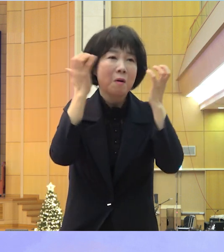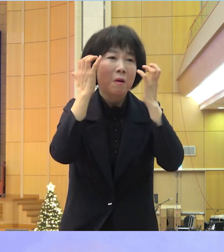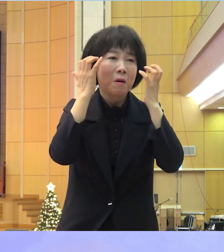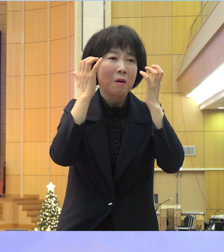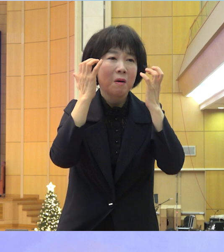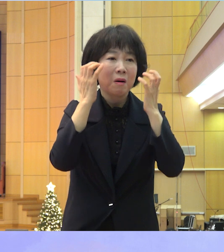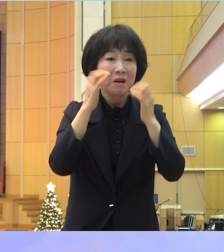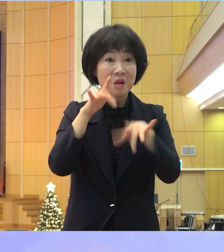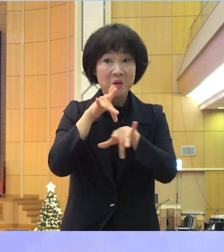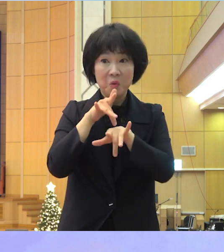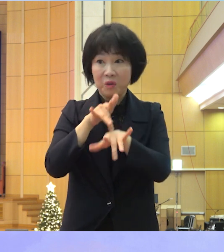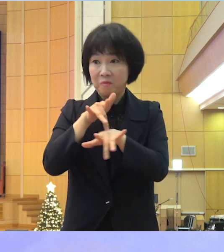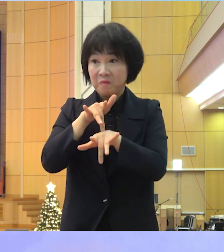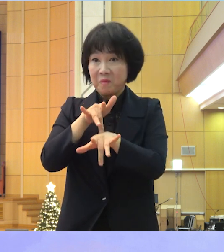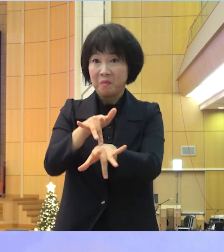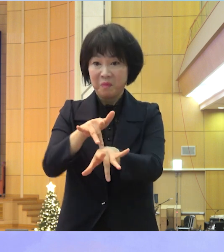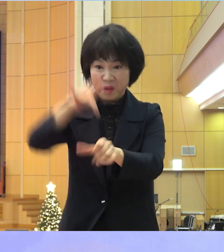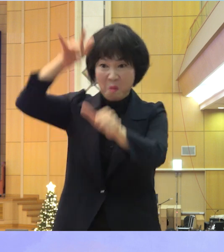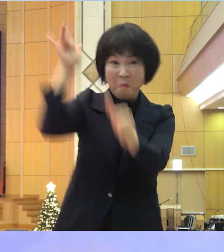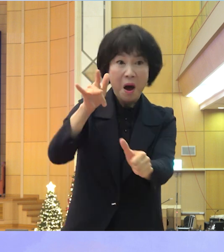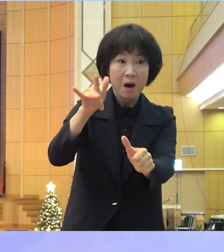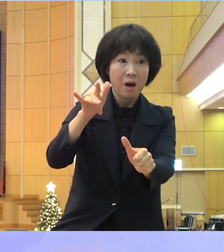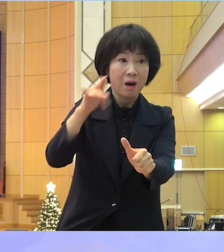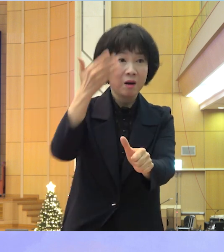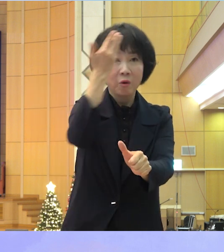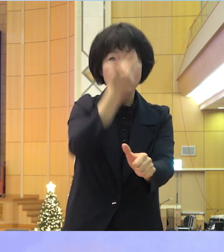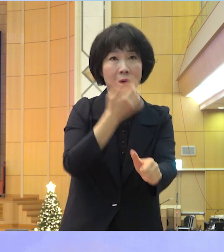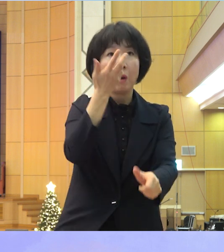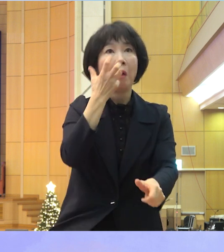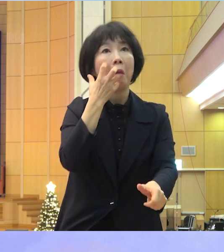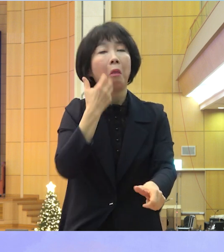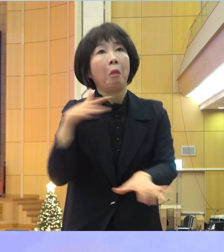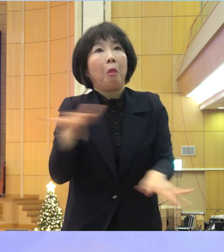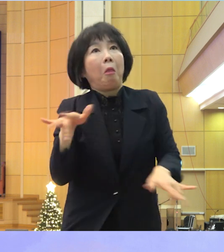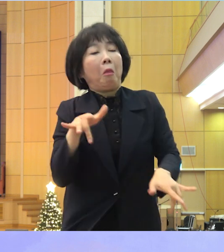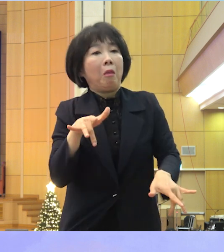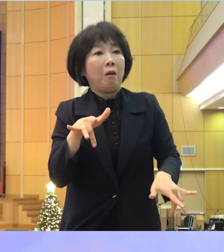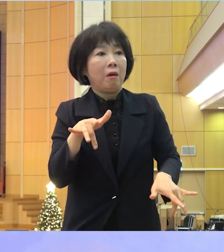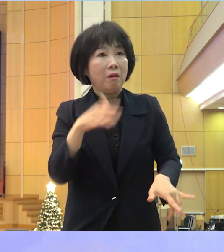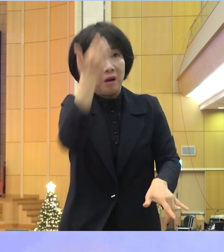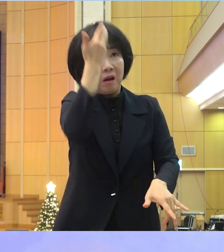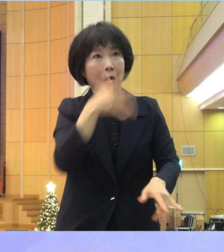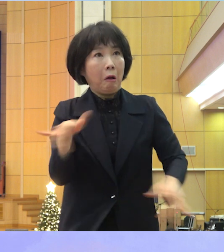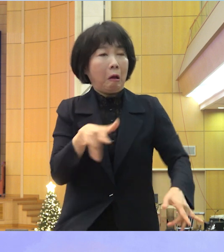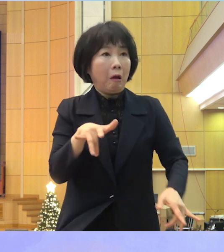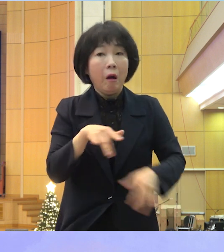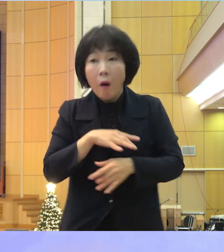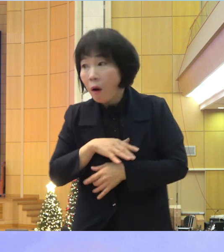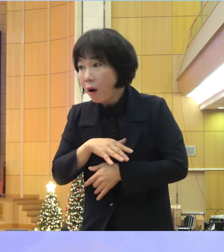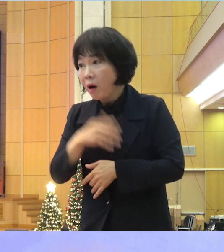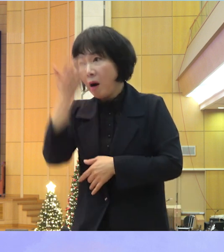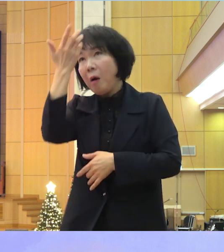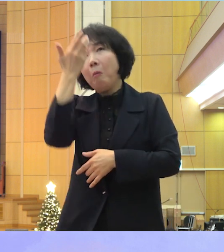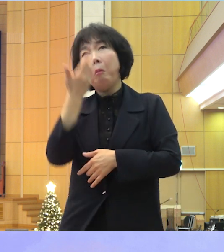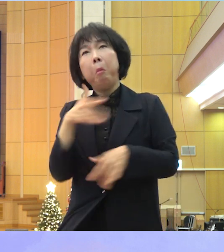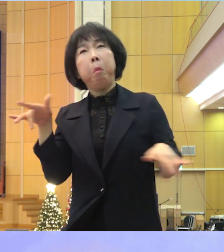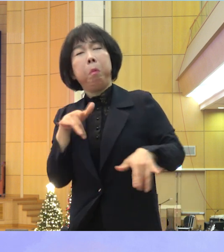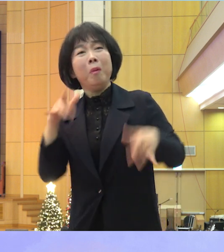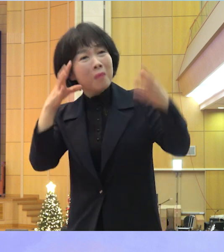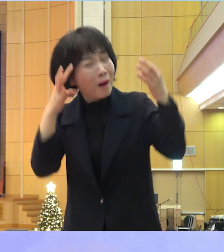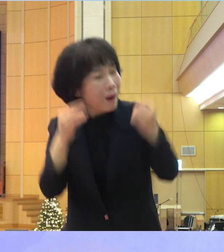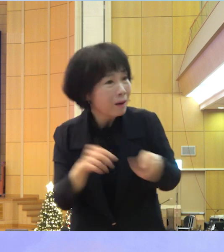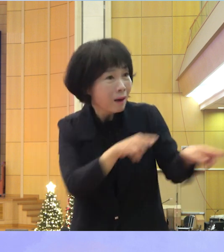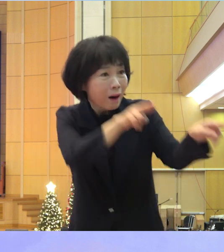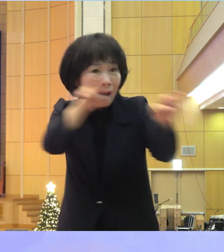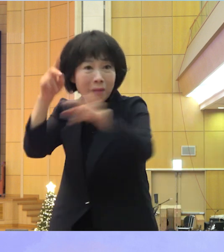걸린 자, 귀신 들린 자, 간질하는 자, 중풍병자. 이거는 굉장히 중병